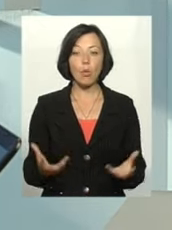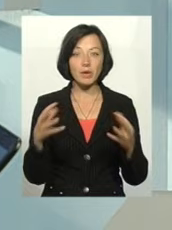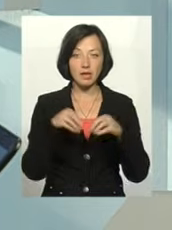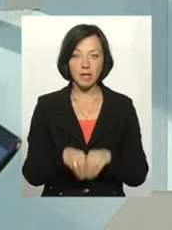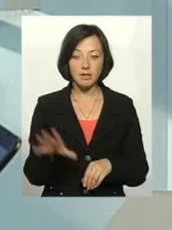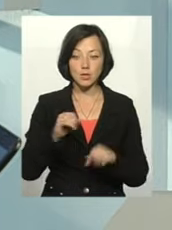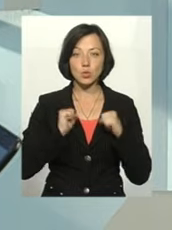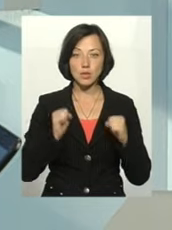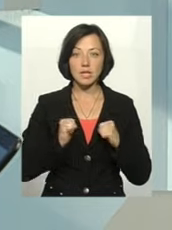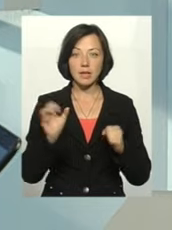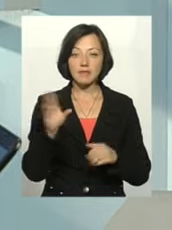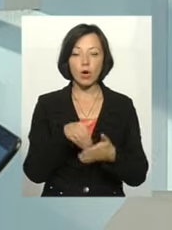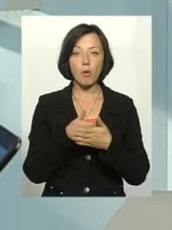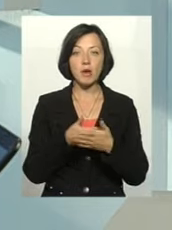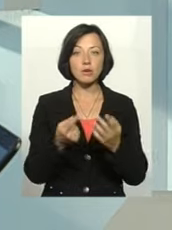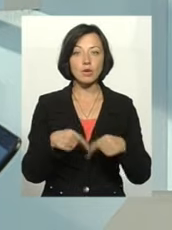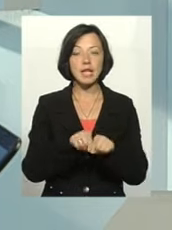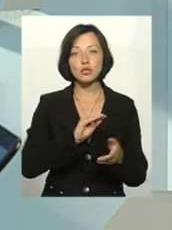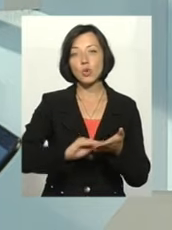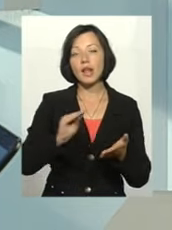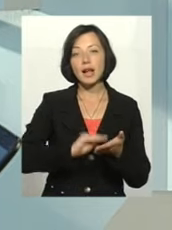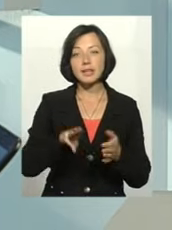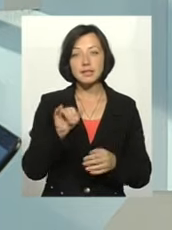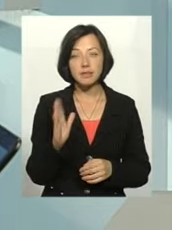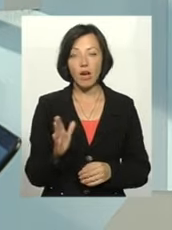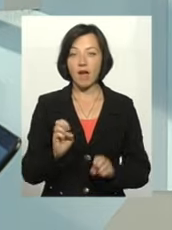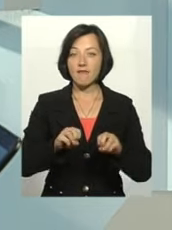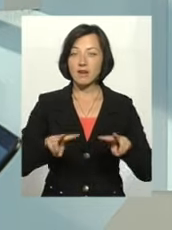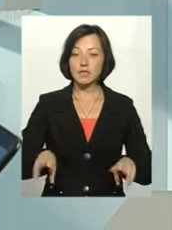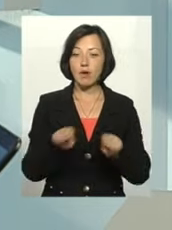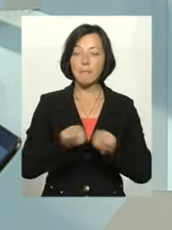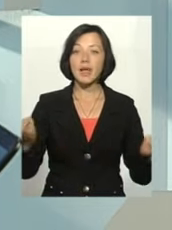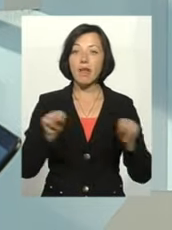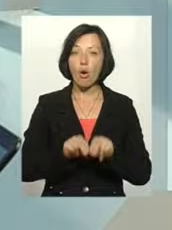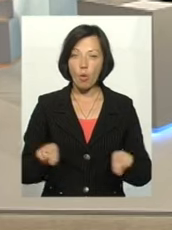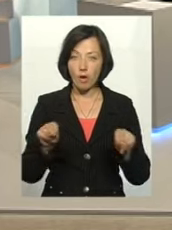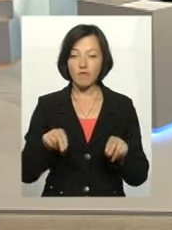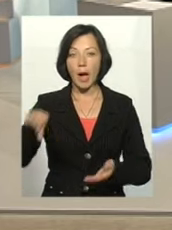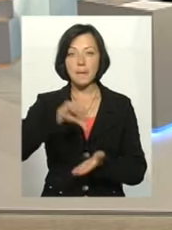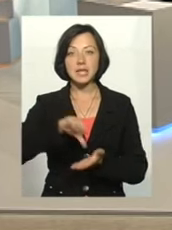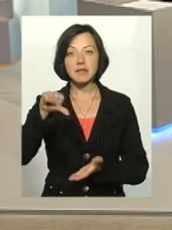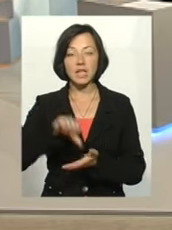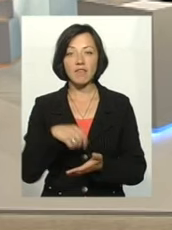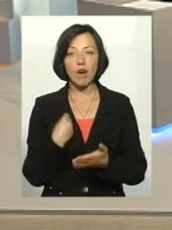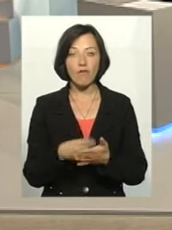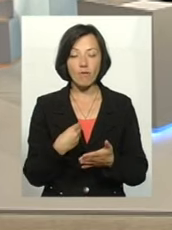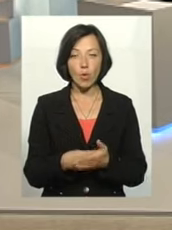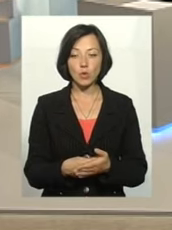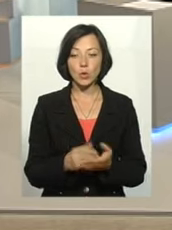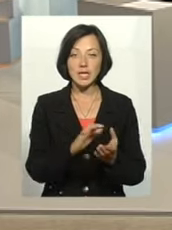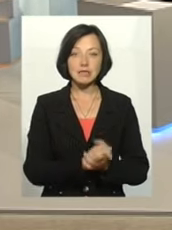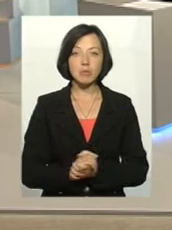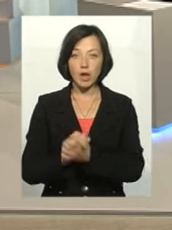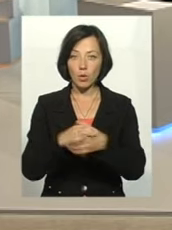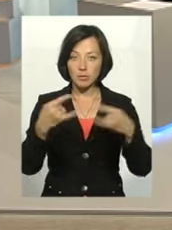всі зусилля всіх громадських організацій, журналістів, фахівців, педагогів, представників фонду, спільноти